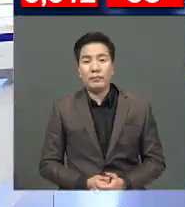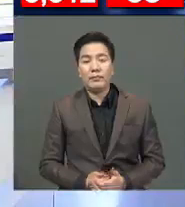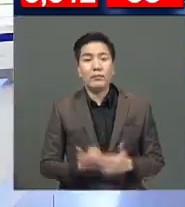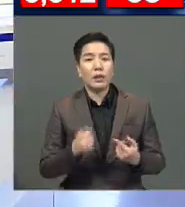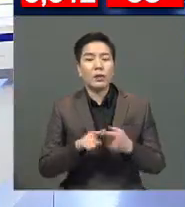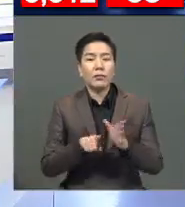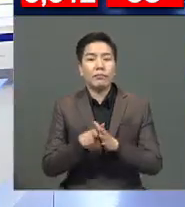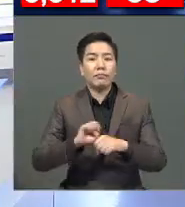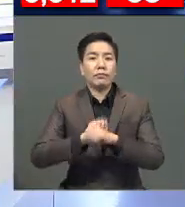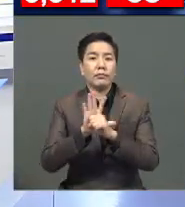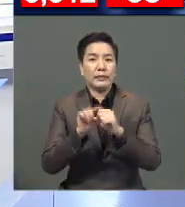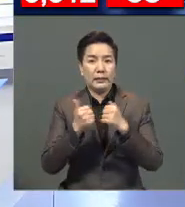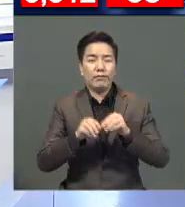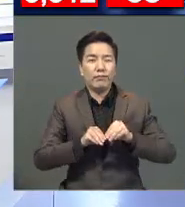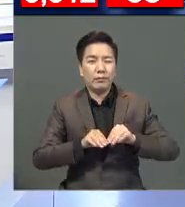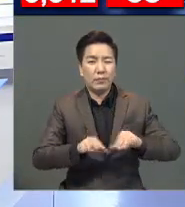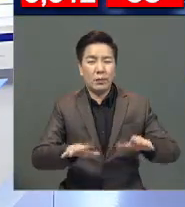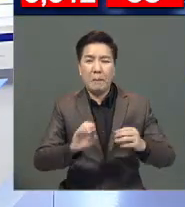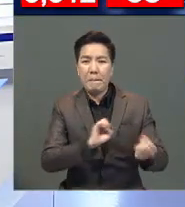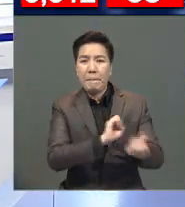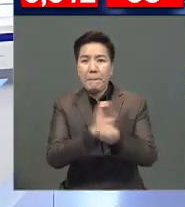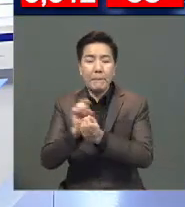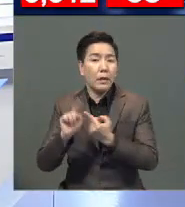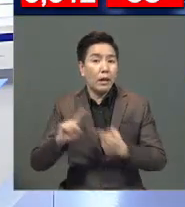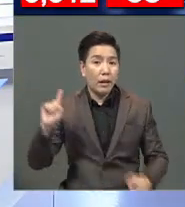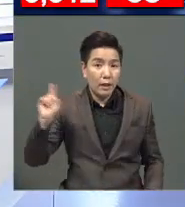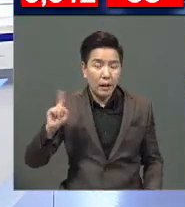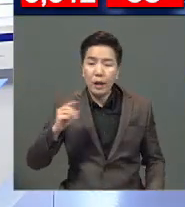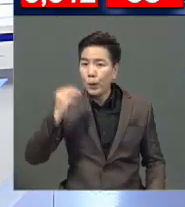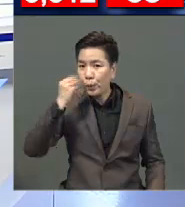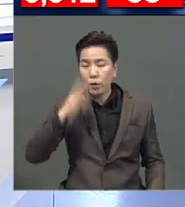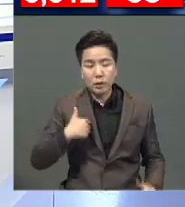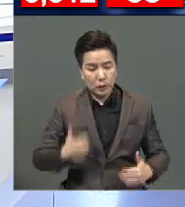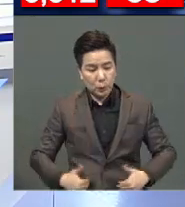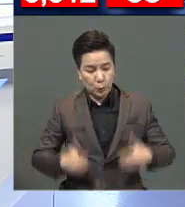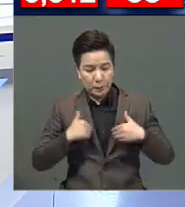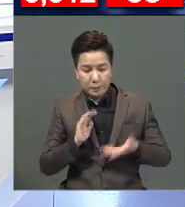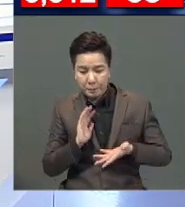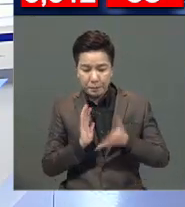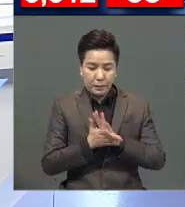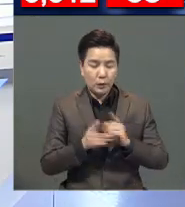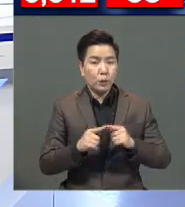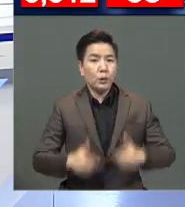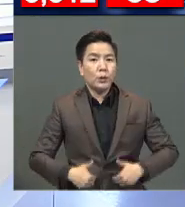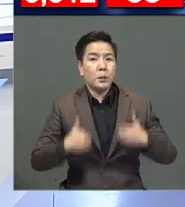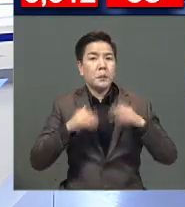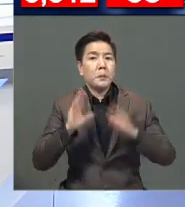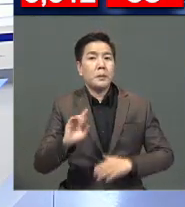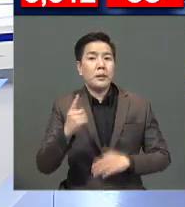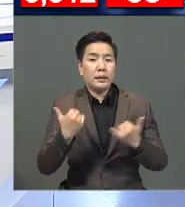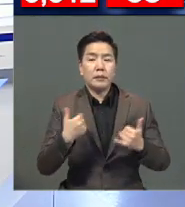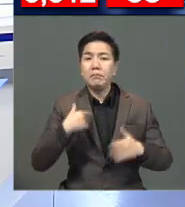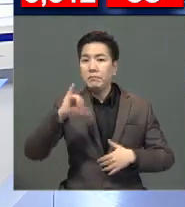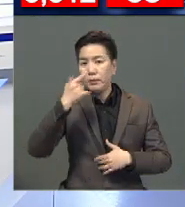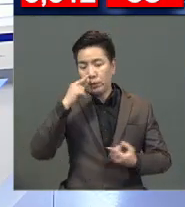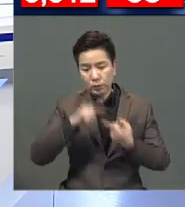ก็เรื่องของกรู 29ที่ระบาดมาก็ส่งผลกระทบทั้งเรียกว่าทุกคนต้องปรับเปลี่ยนวิถีชีวิตหมดนะถ้าใช้วิถีชีวิตเดียวนะครับ